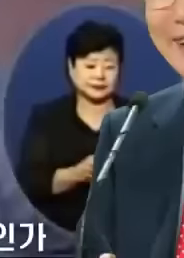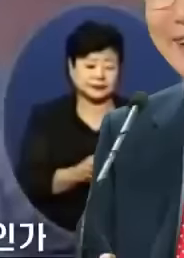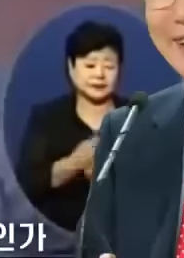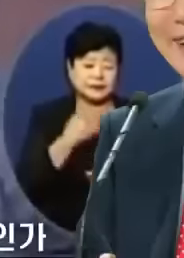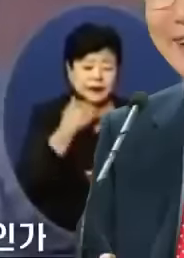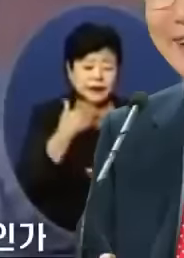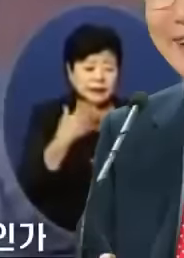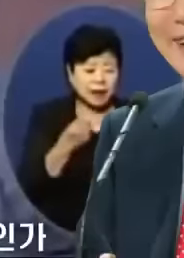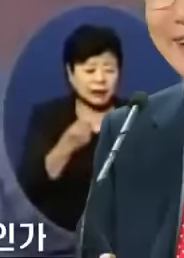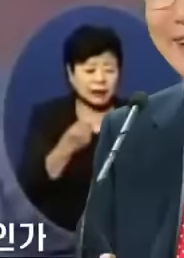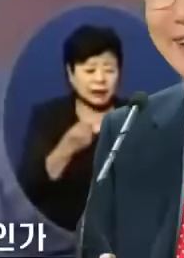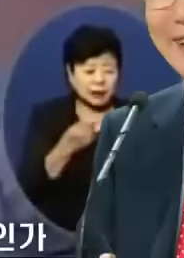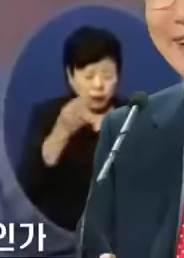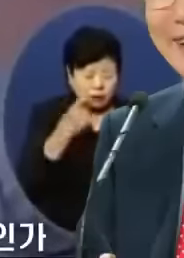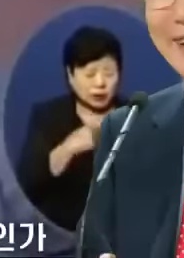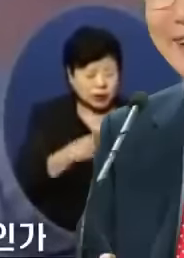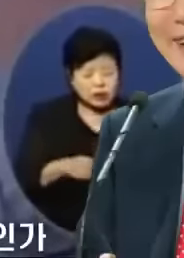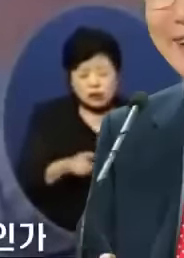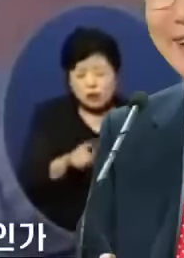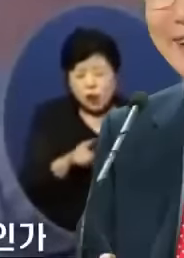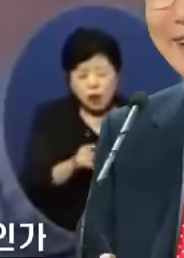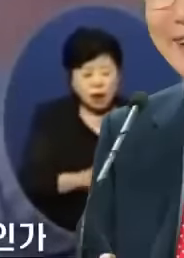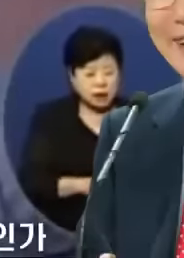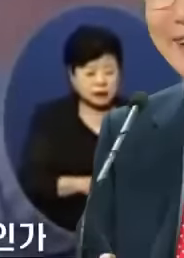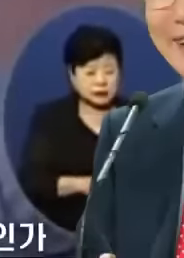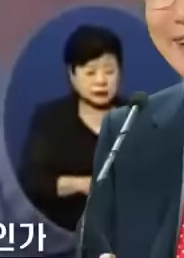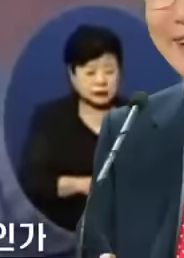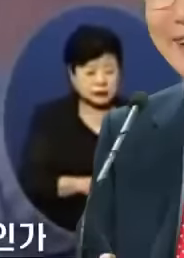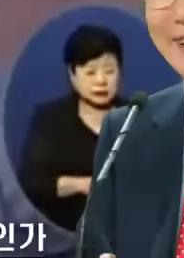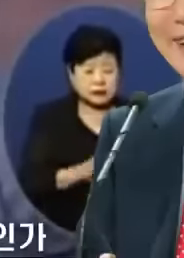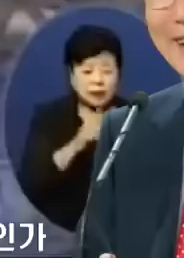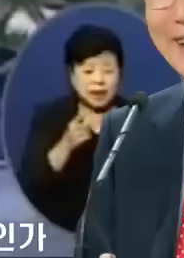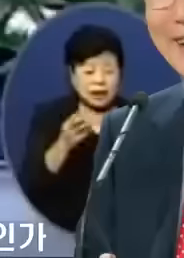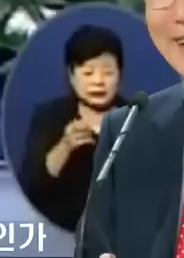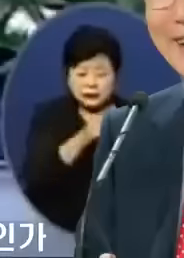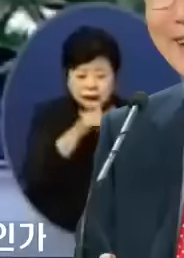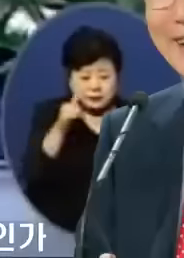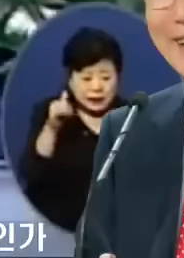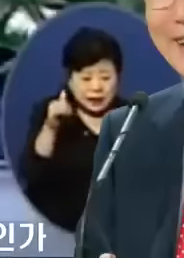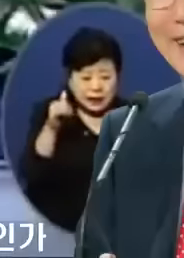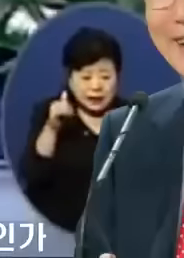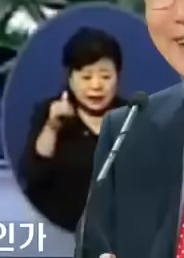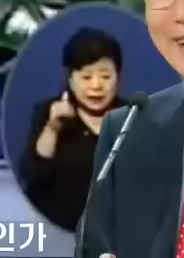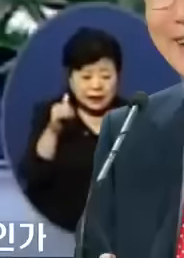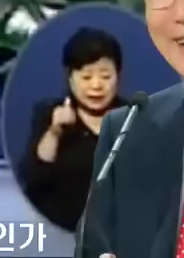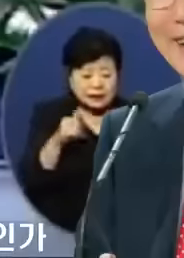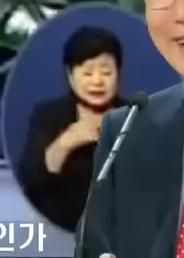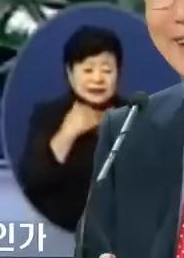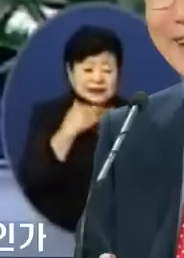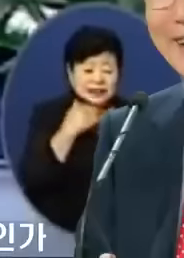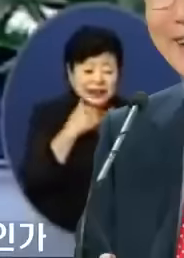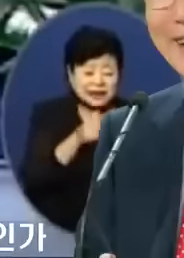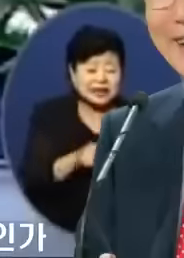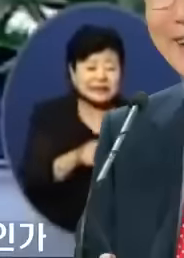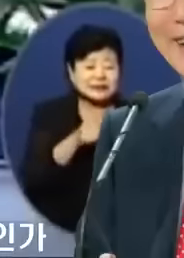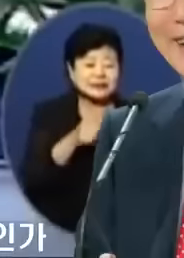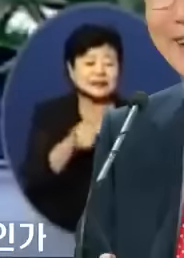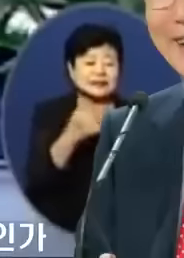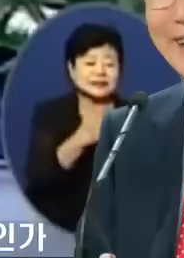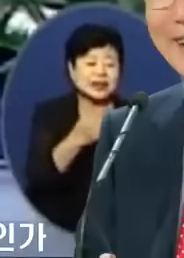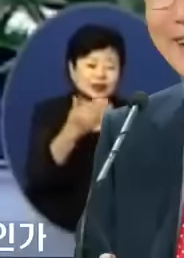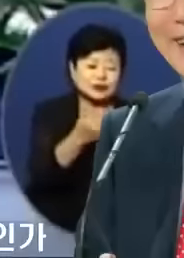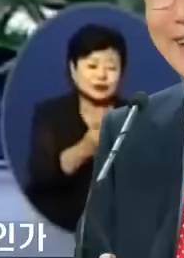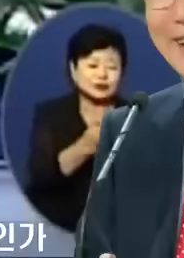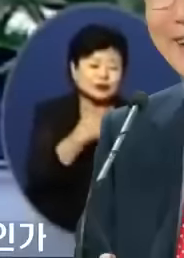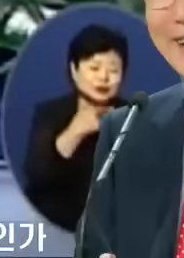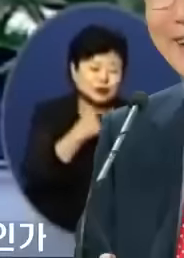이 나이에 왜 이렇게 내가 고통을 당하고 괴로움을 당하느냐 그런 말을 한 사람이 있습니다. 그 나이에 하나님이 은혜를